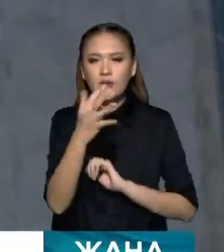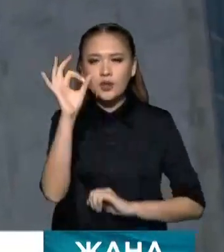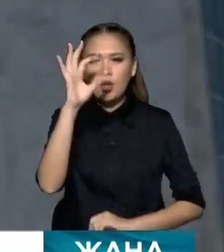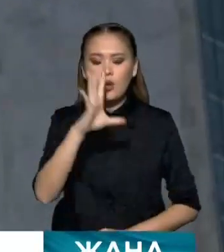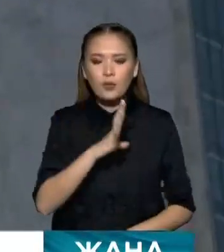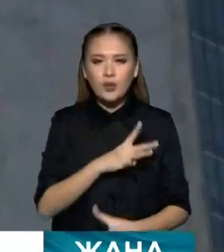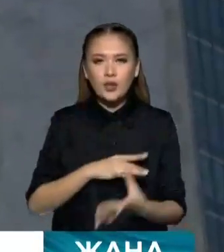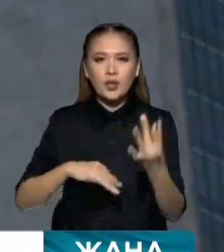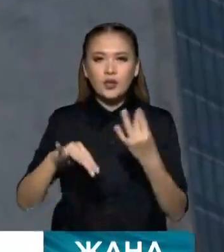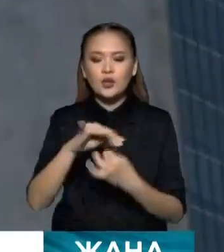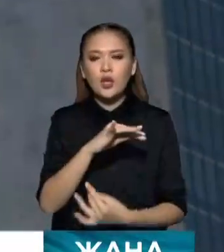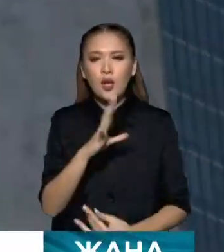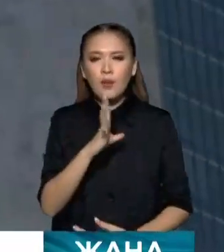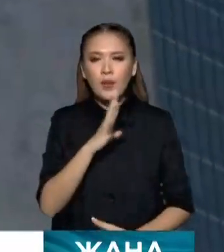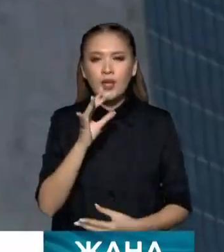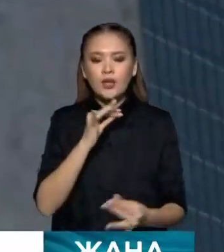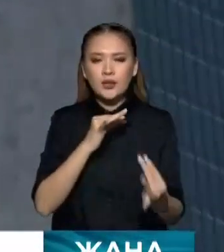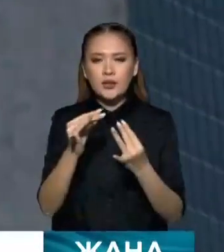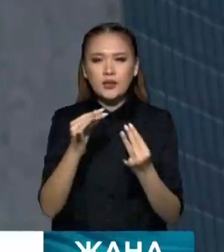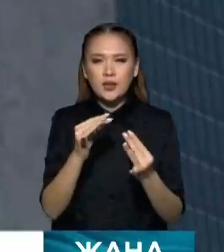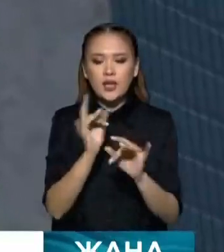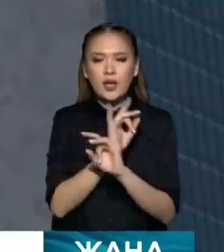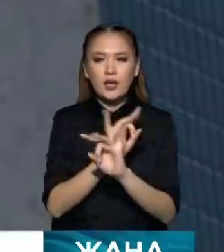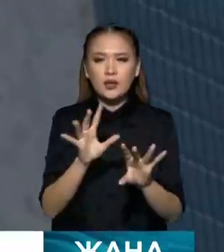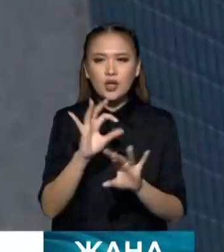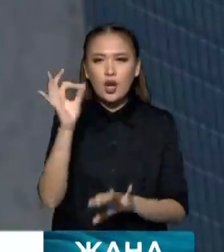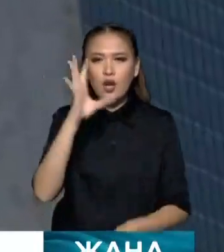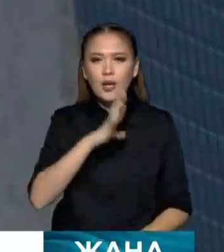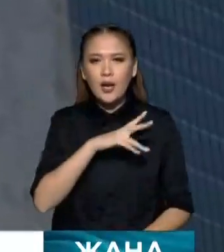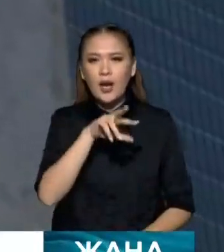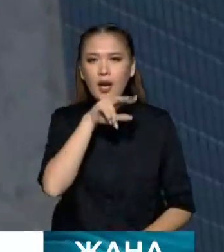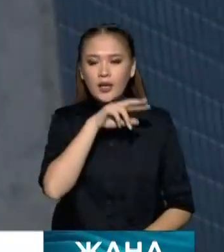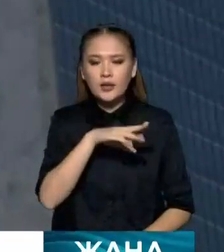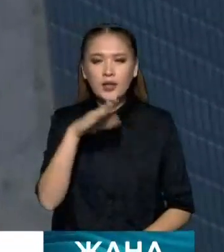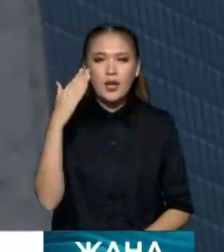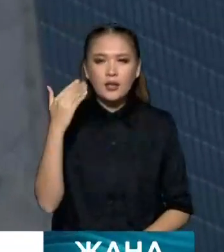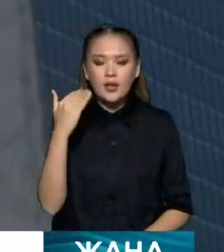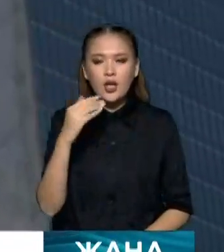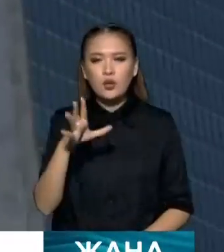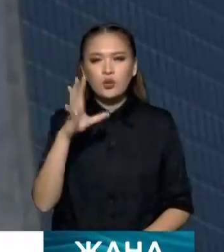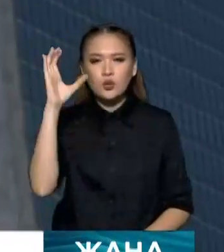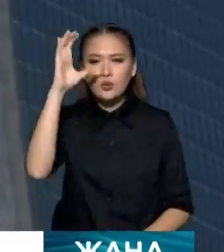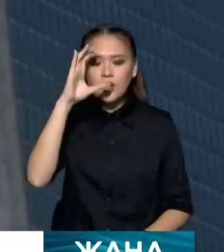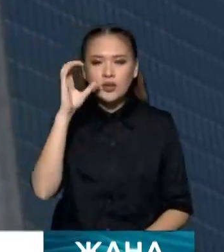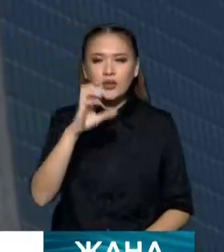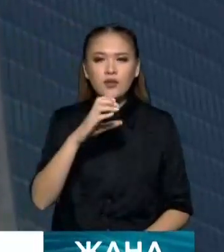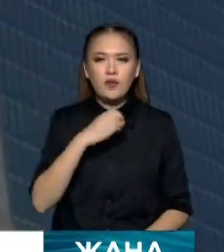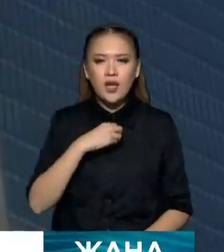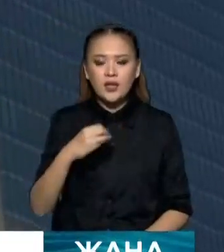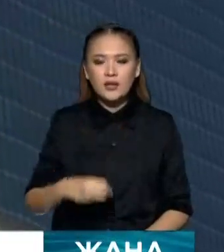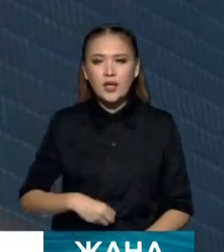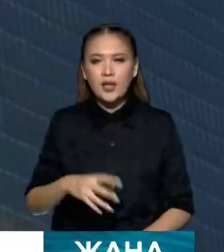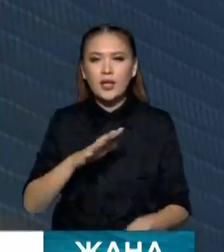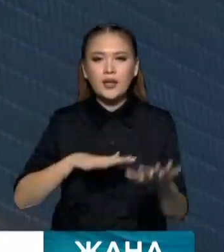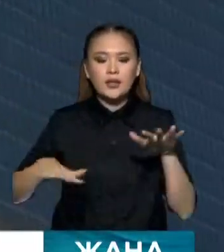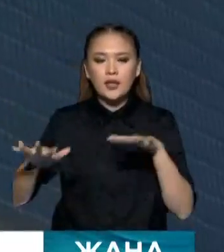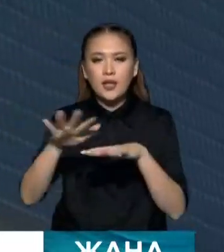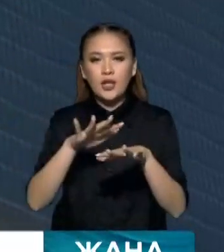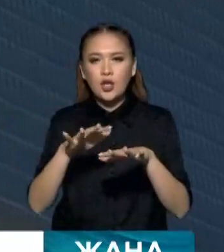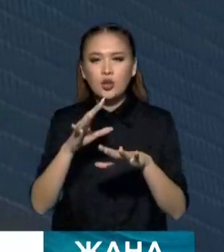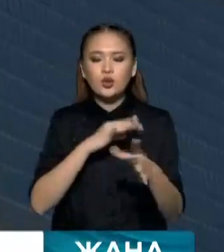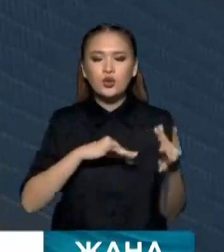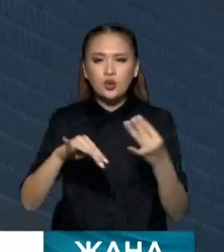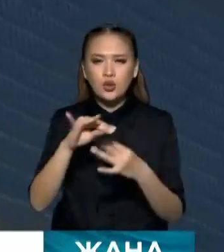мінберінен сөз сөйледі. Мемлекет басшысынан соң Парагвай, Корея, Катар, Өзбекстан, Швейцария, Словакия, Франция елдерінің басшылары сөз